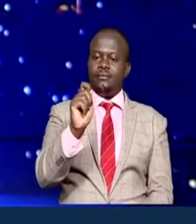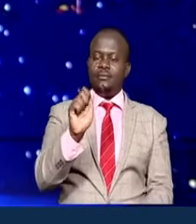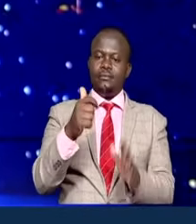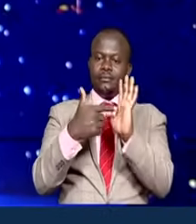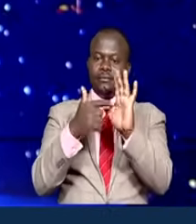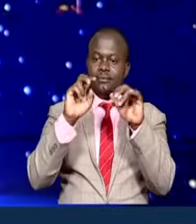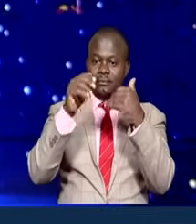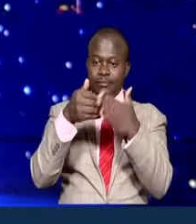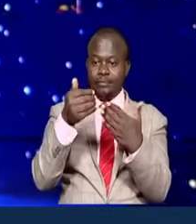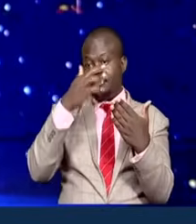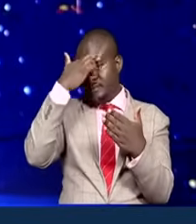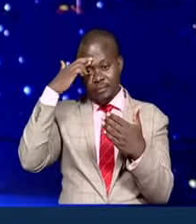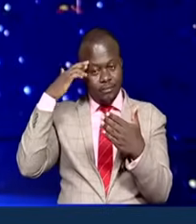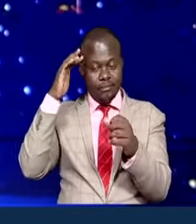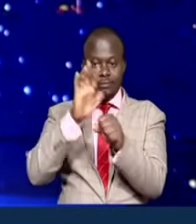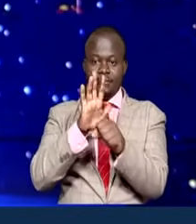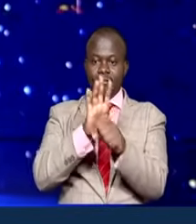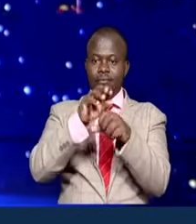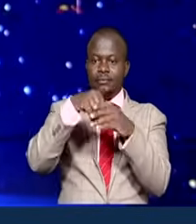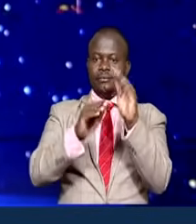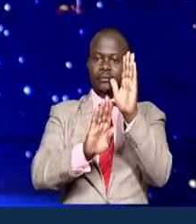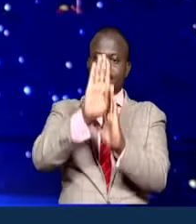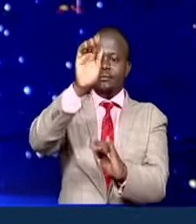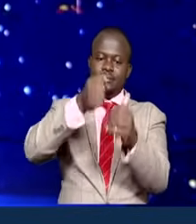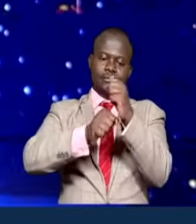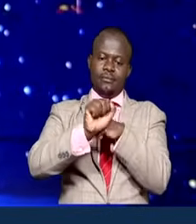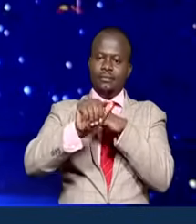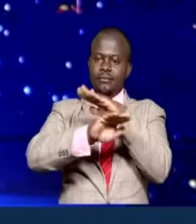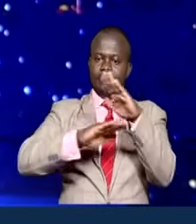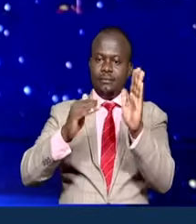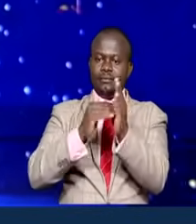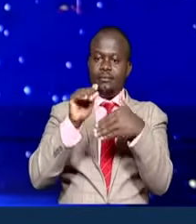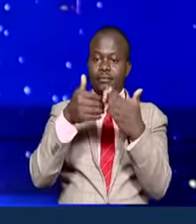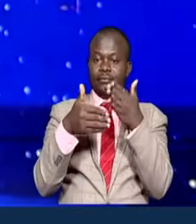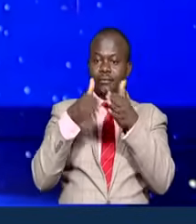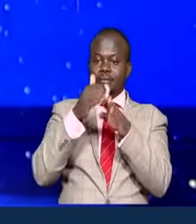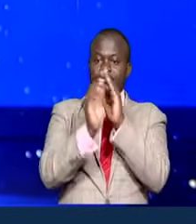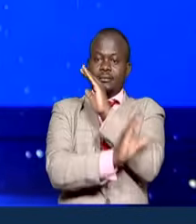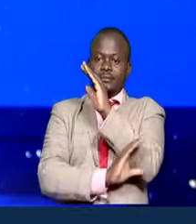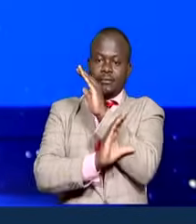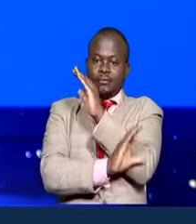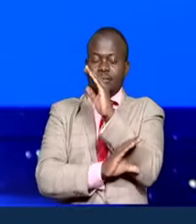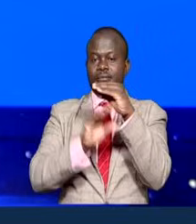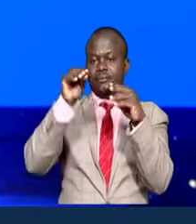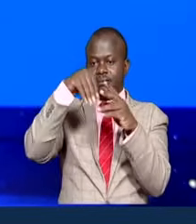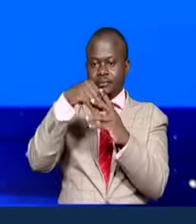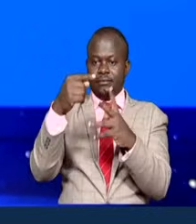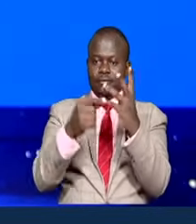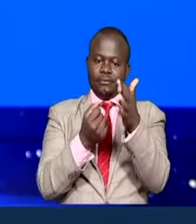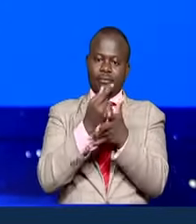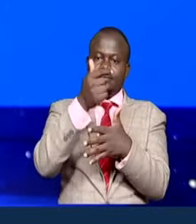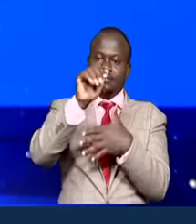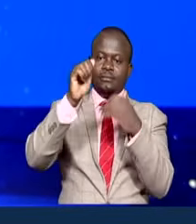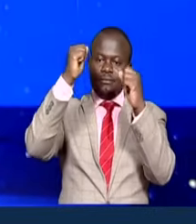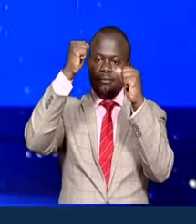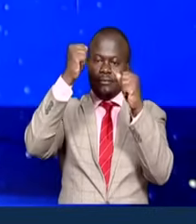yagaragaje ko hari impamvu nyinshi zirimo iterambere ry'ibikorwa remezo ndetse no kwiyubaka kw'igihugu biri mu byatumye iri shyaka